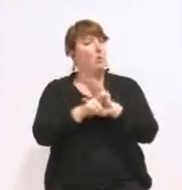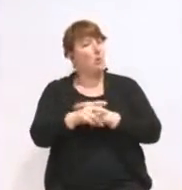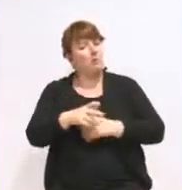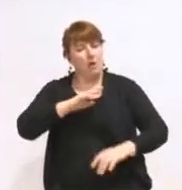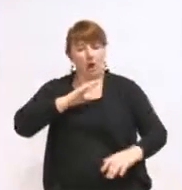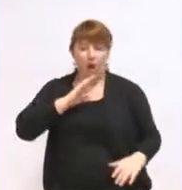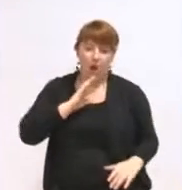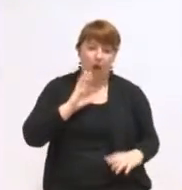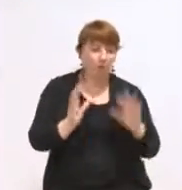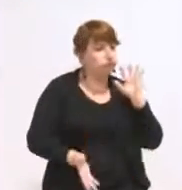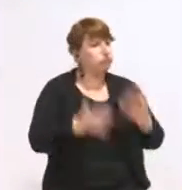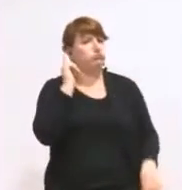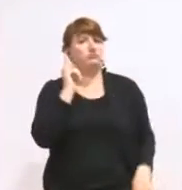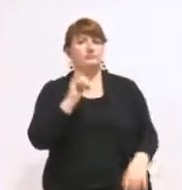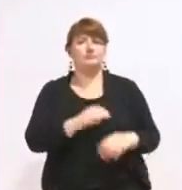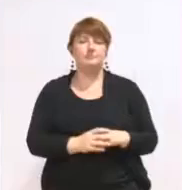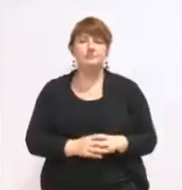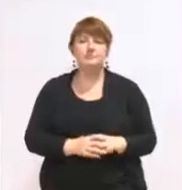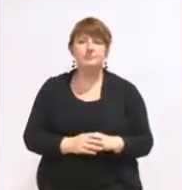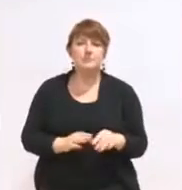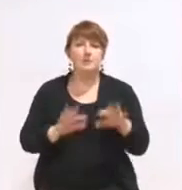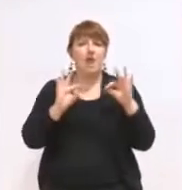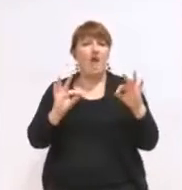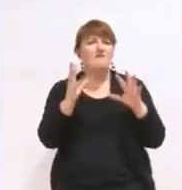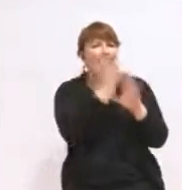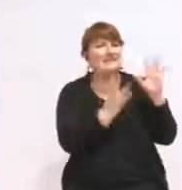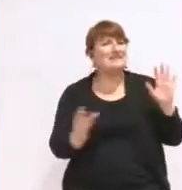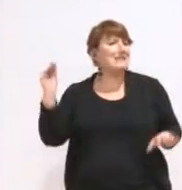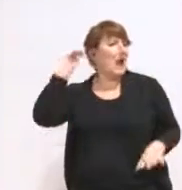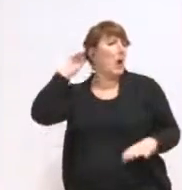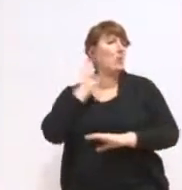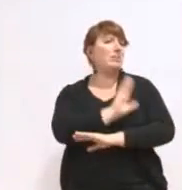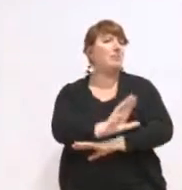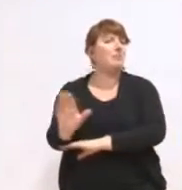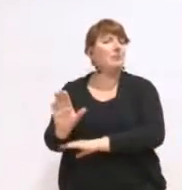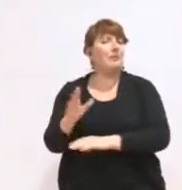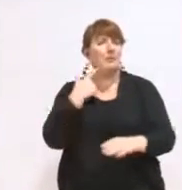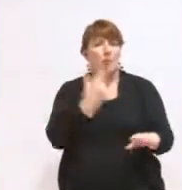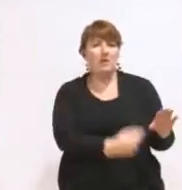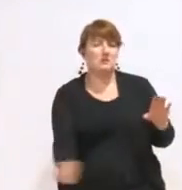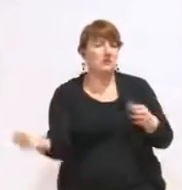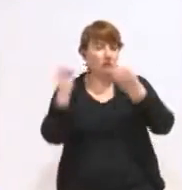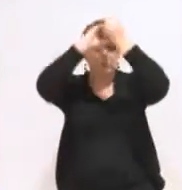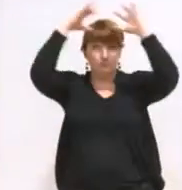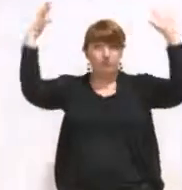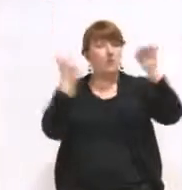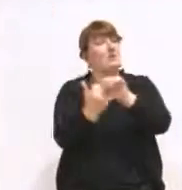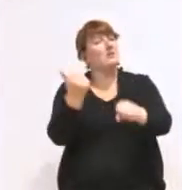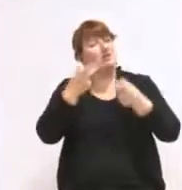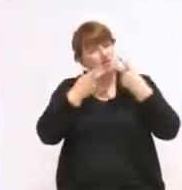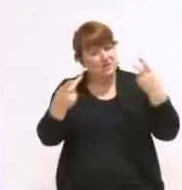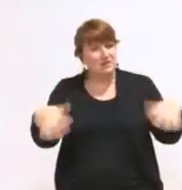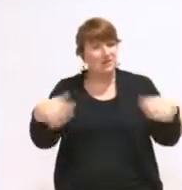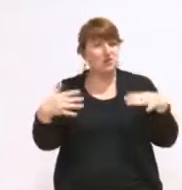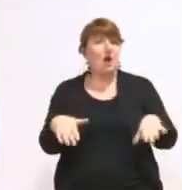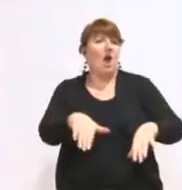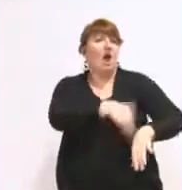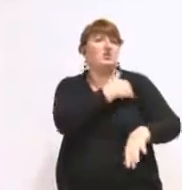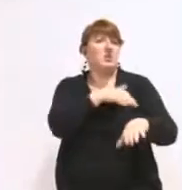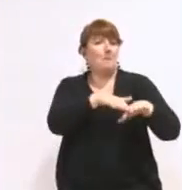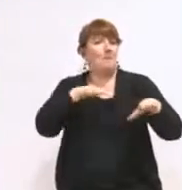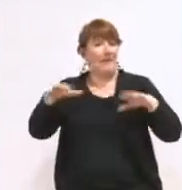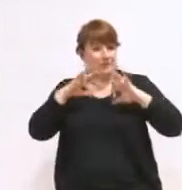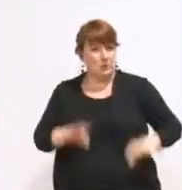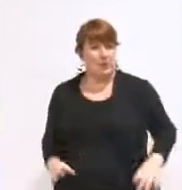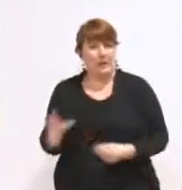jeune âge, j'en avais déjà parlé l'an dernier. Pour les agents du périscolaire et de la petite enfance, il y a eu une première expérimentation